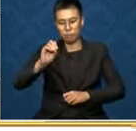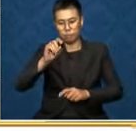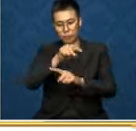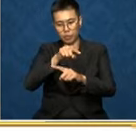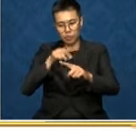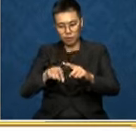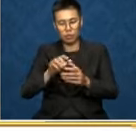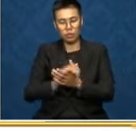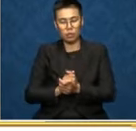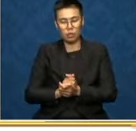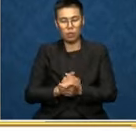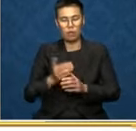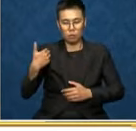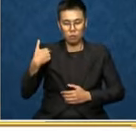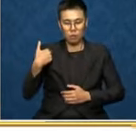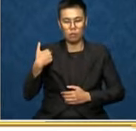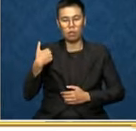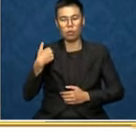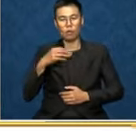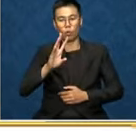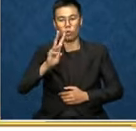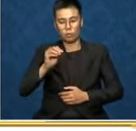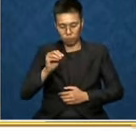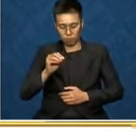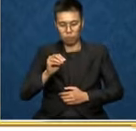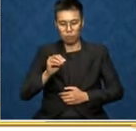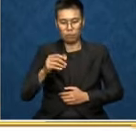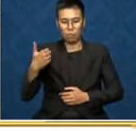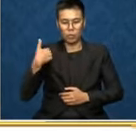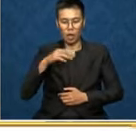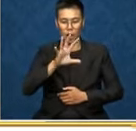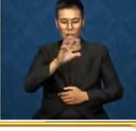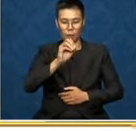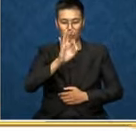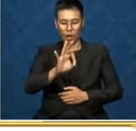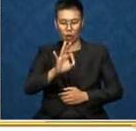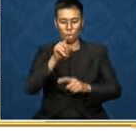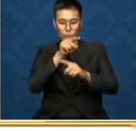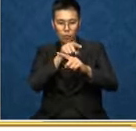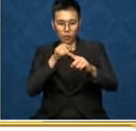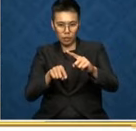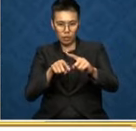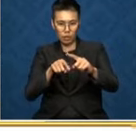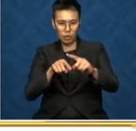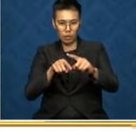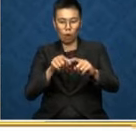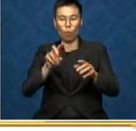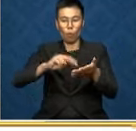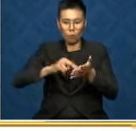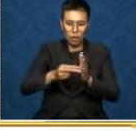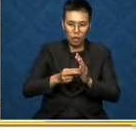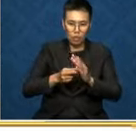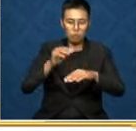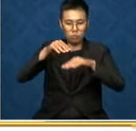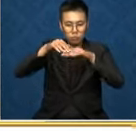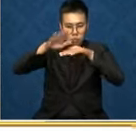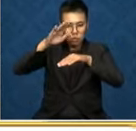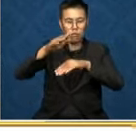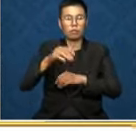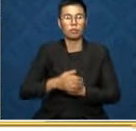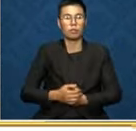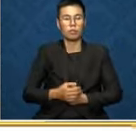คนออกมาประมาณ 59%ซึ่งก็เกินครึ่งหนึ่งของผู้มาใช้สิทธิ์และเอ่อในระดับที่2ค่ะก็คือการทำประชามติต้องได้